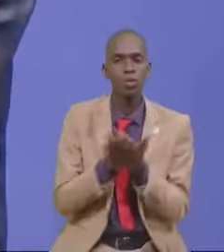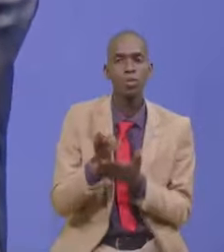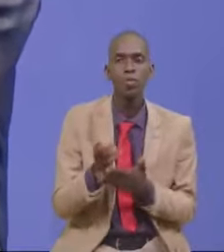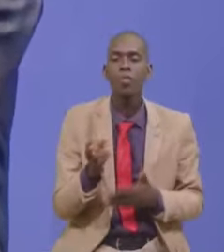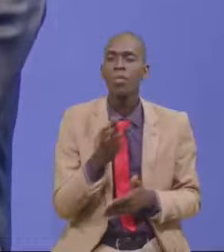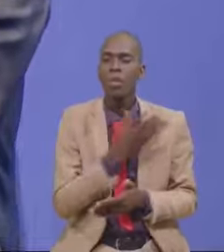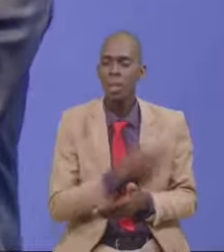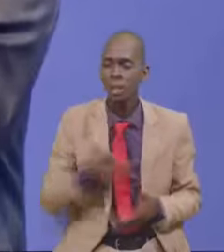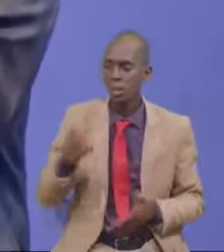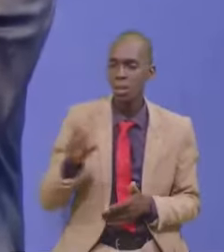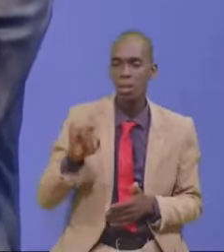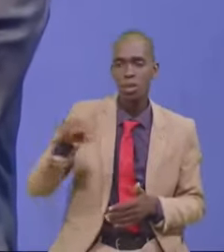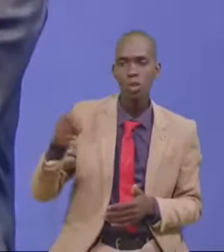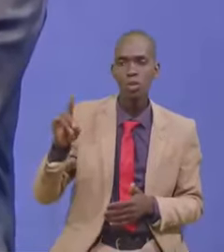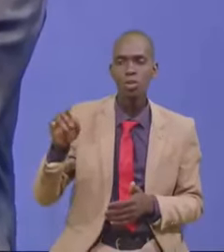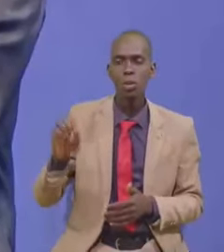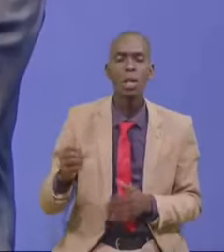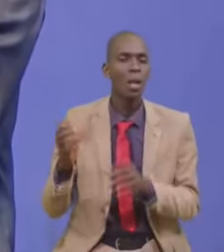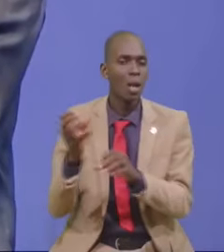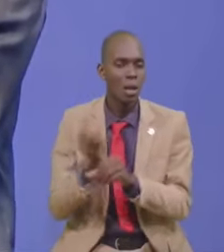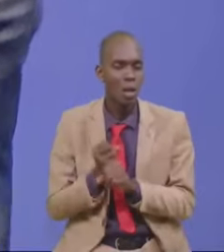Il avait la puissance de la vérité.